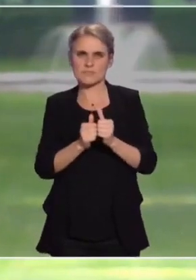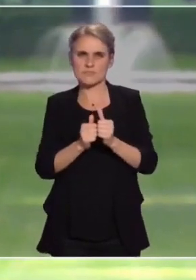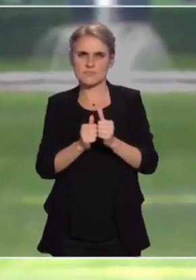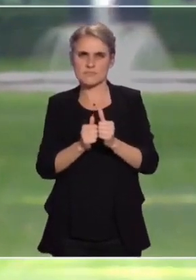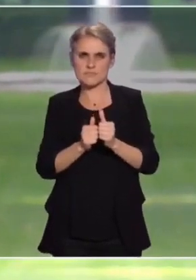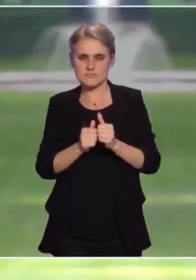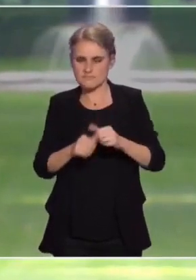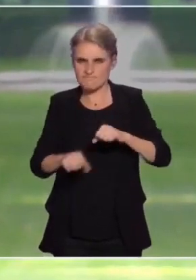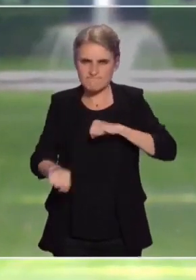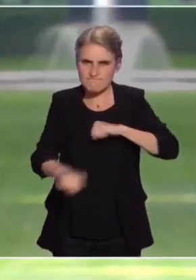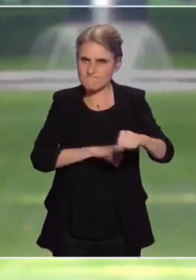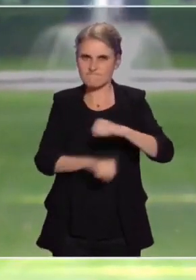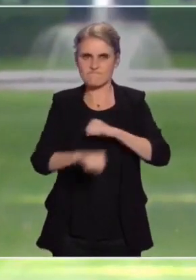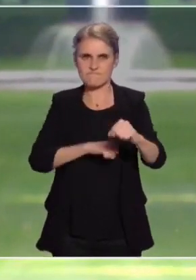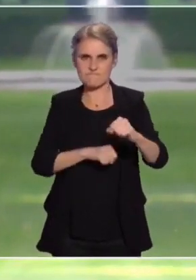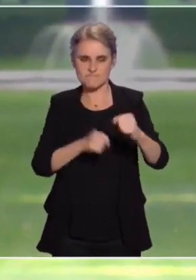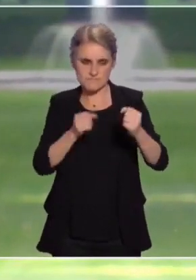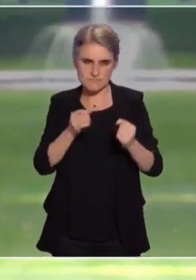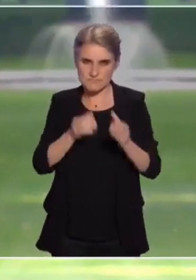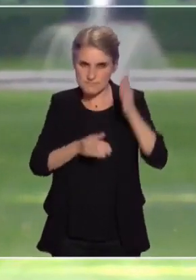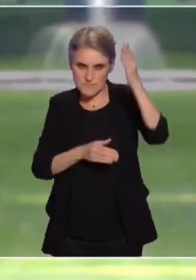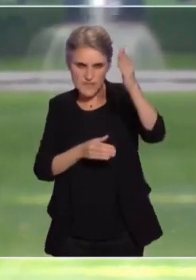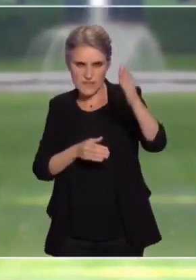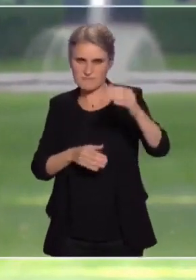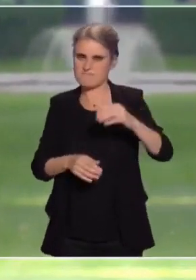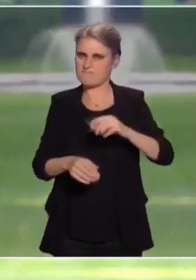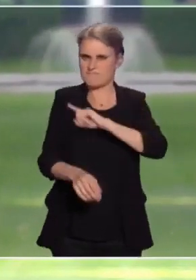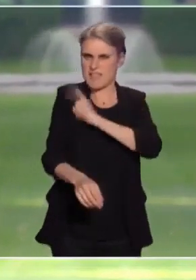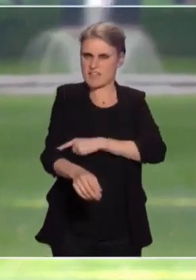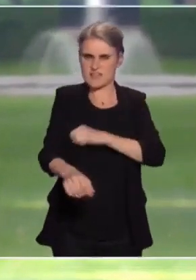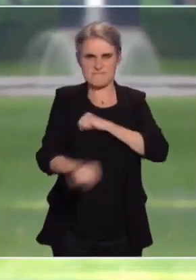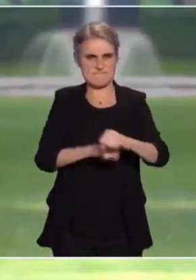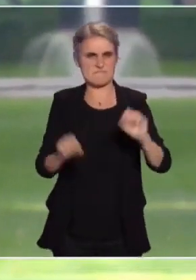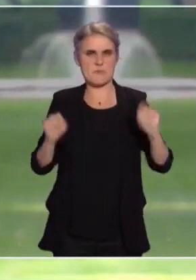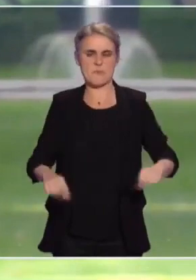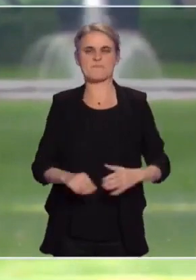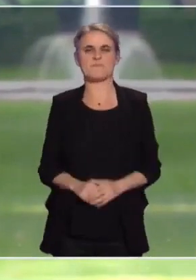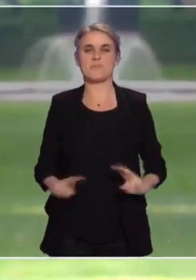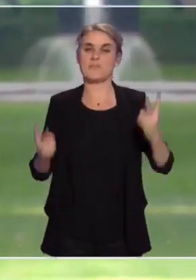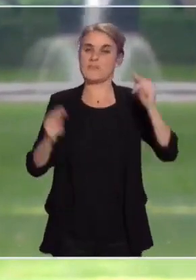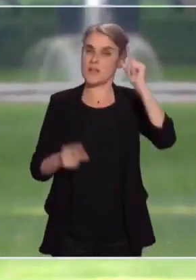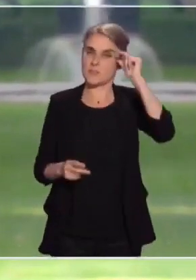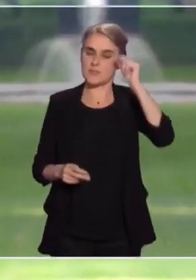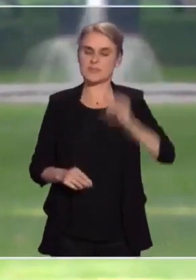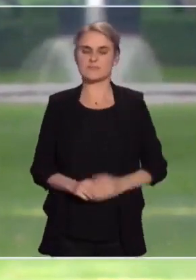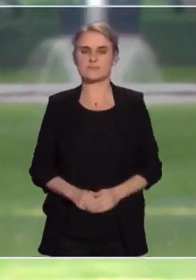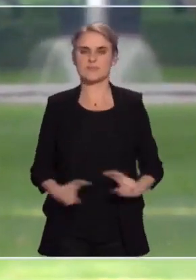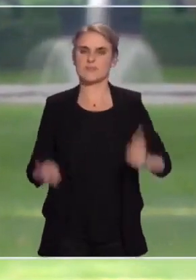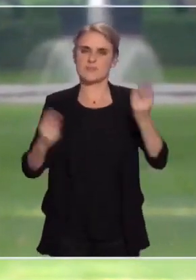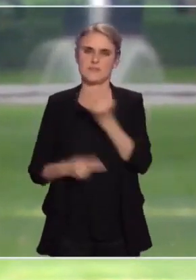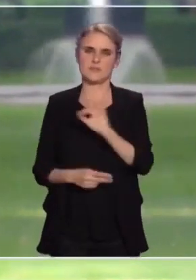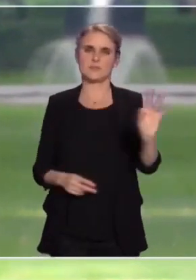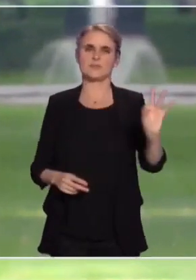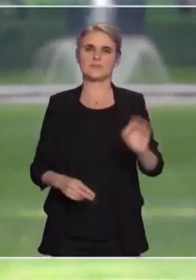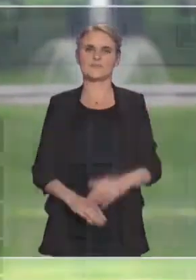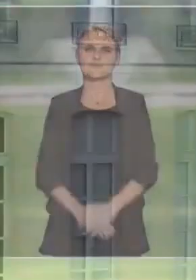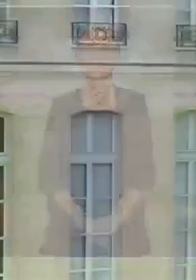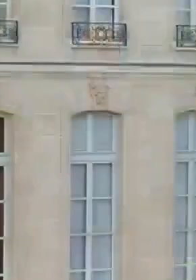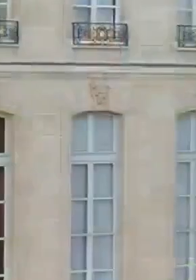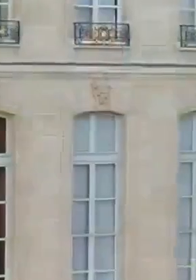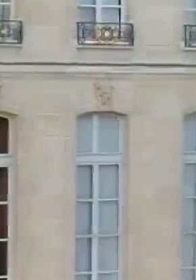énergie du jour qui vient vive la république vive la france